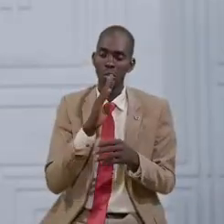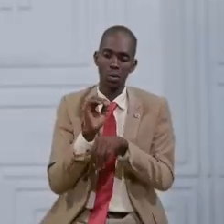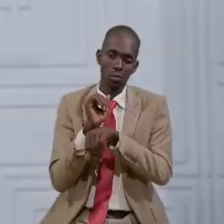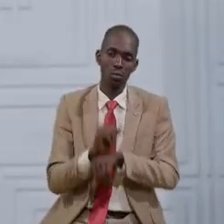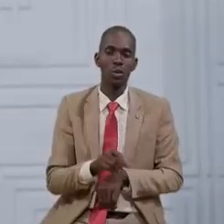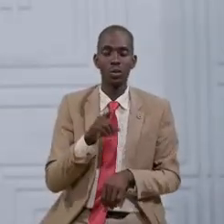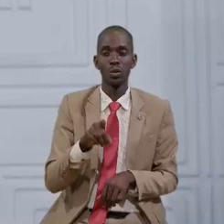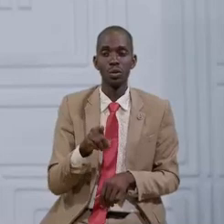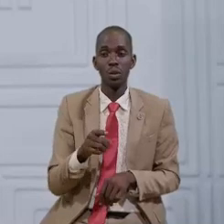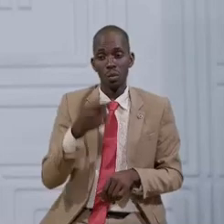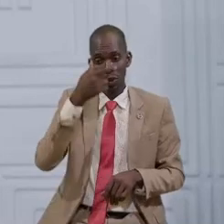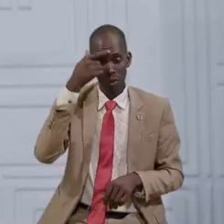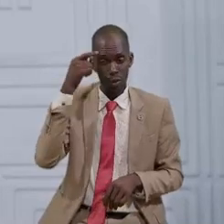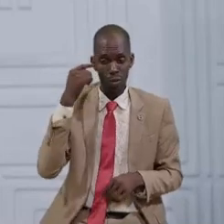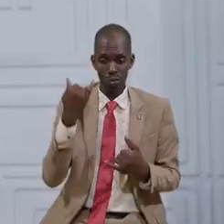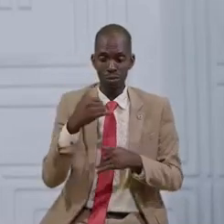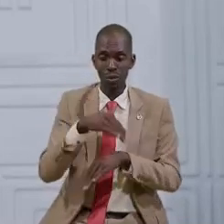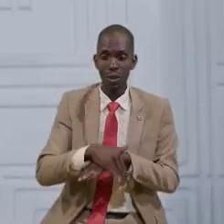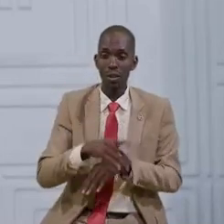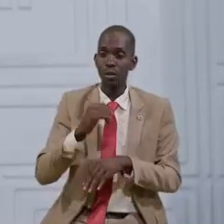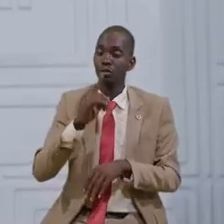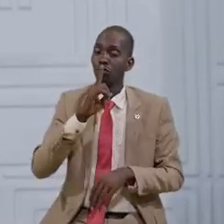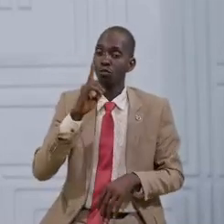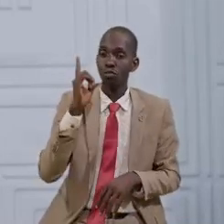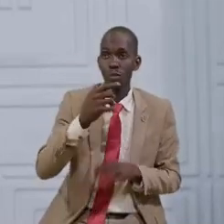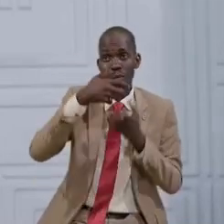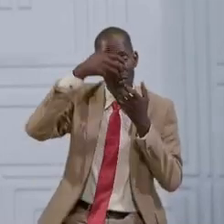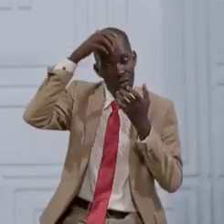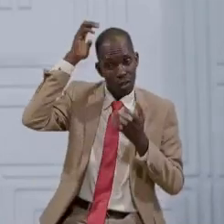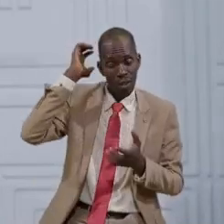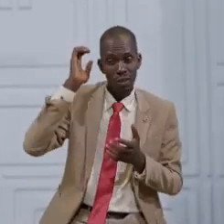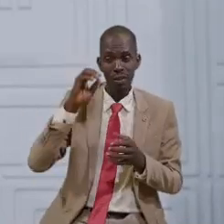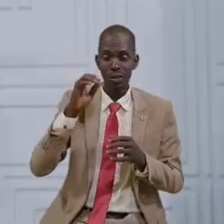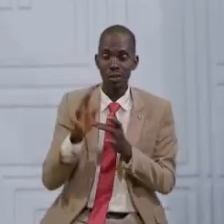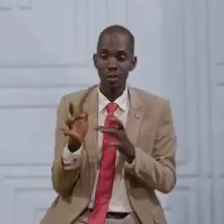manquer de s'entretenir avec